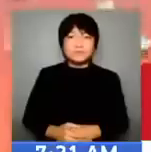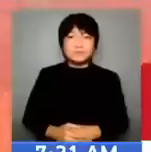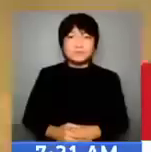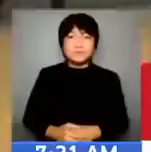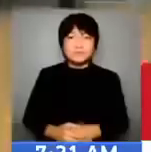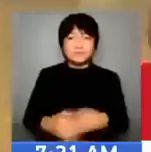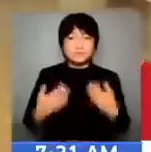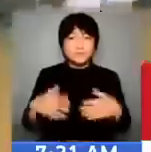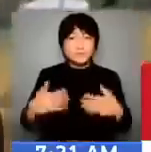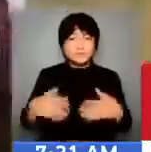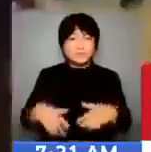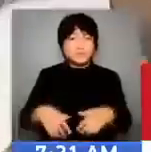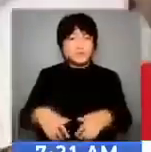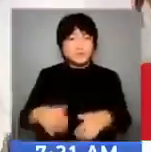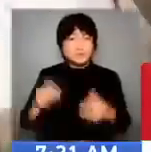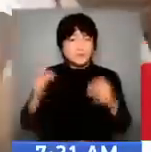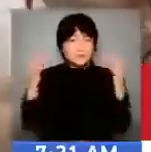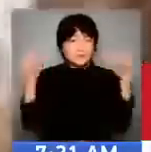maingay,